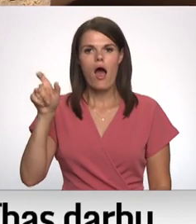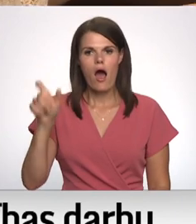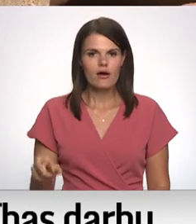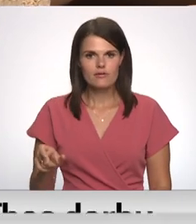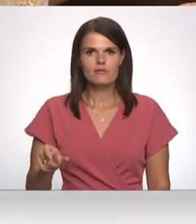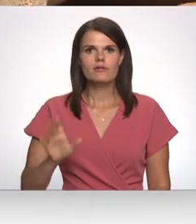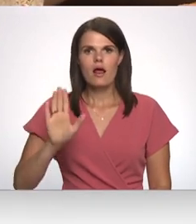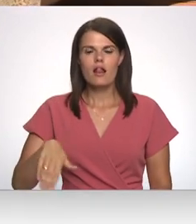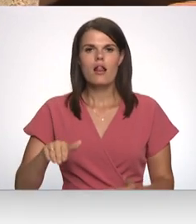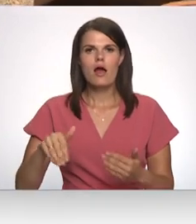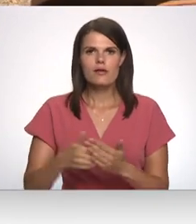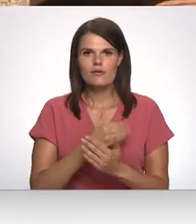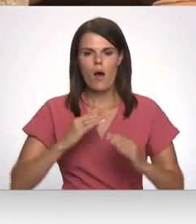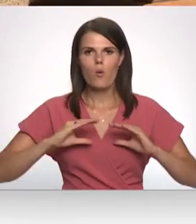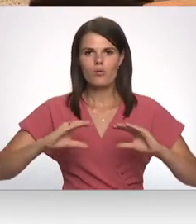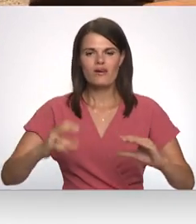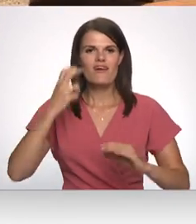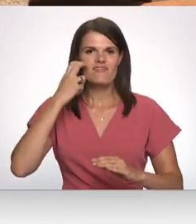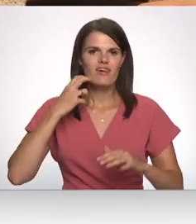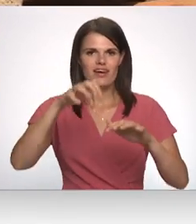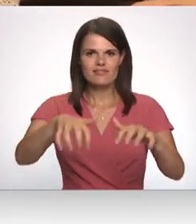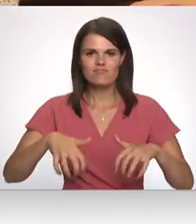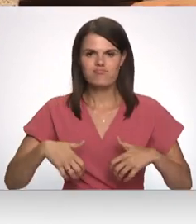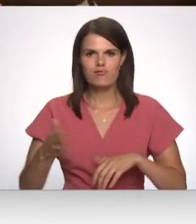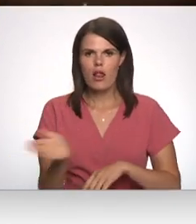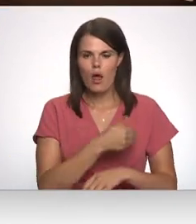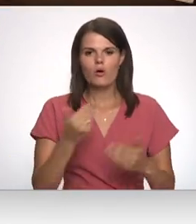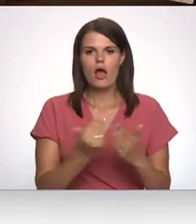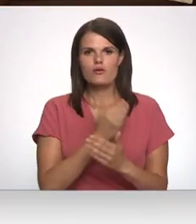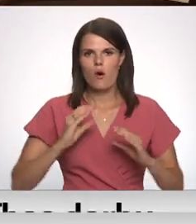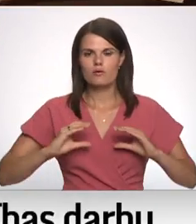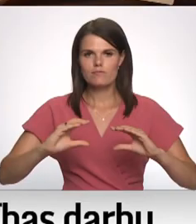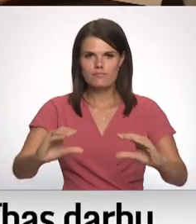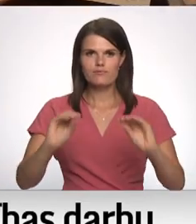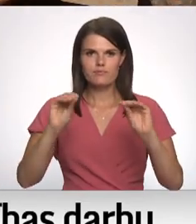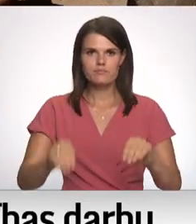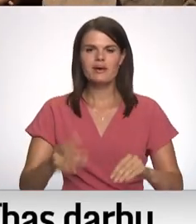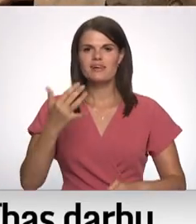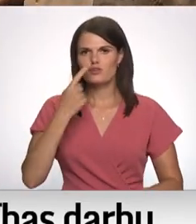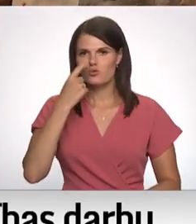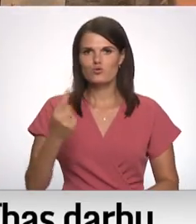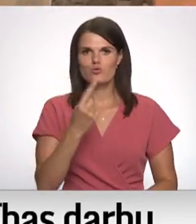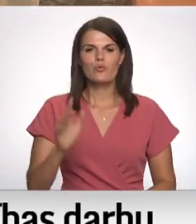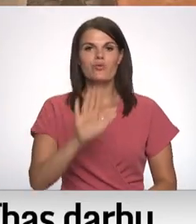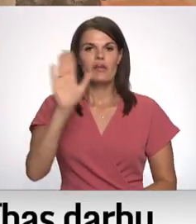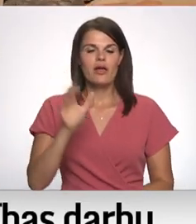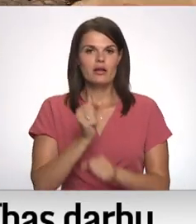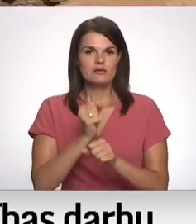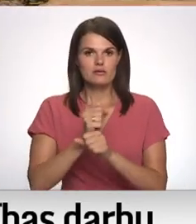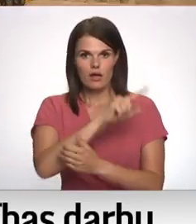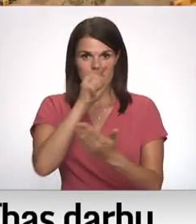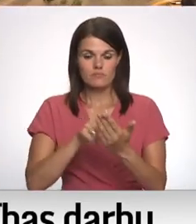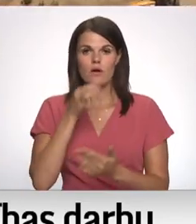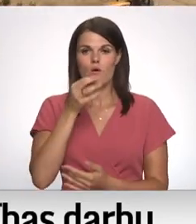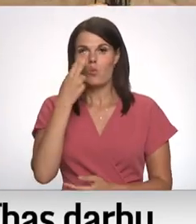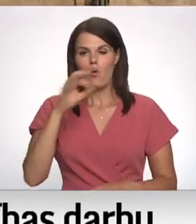gultu nieliktu, visu te veco grābju mārā vedam jauniekšā. Cik stundas dienā ir jāstrādā? Es no 8 līdz